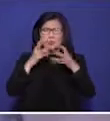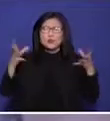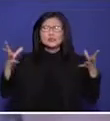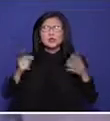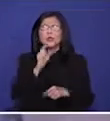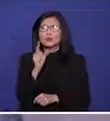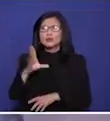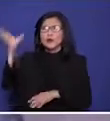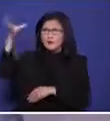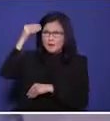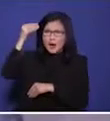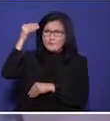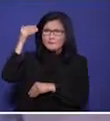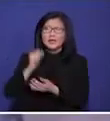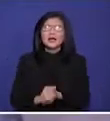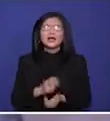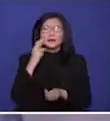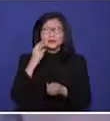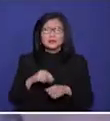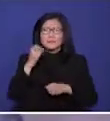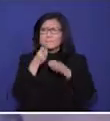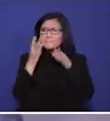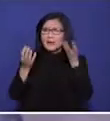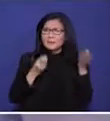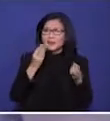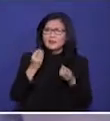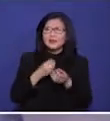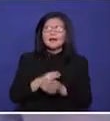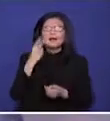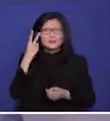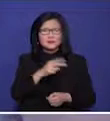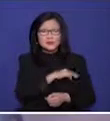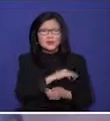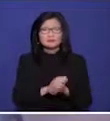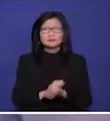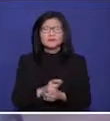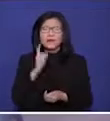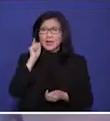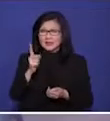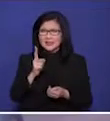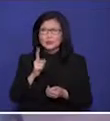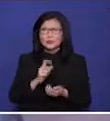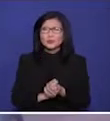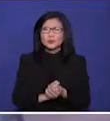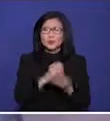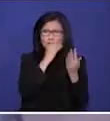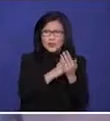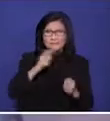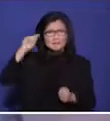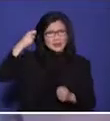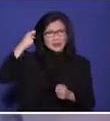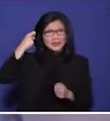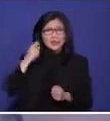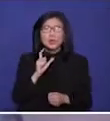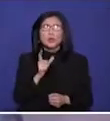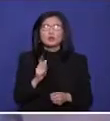menjadikan pemaparan pasangan calon presiden dan wakil presiden malam ini sebagai salah satu referensi penting saat menggunakan